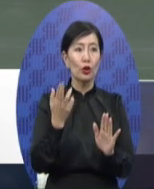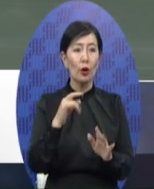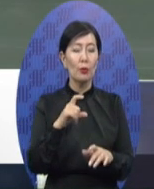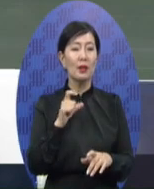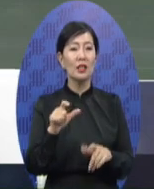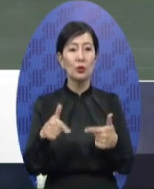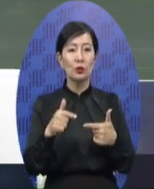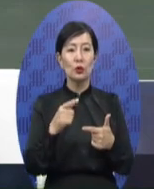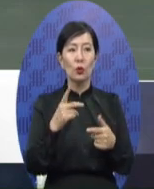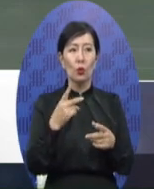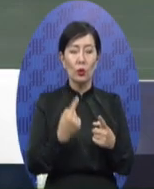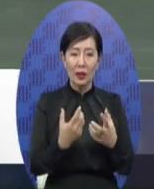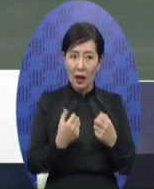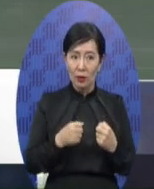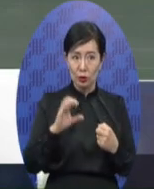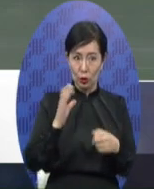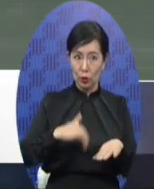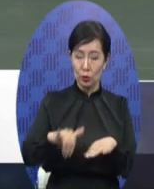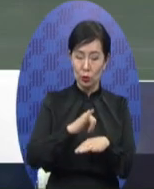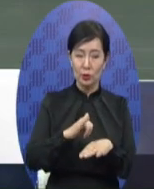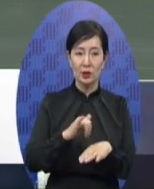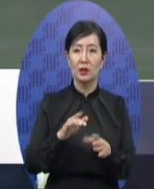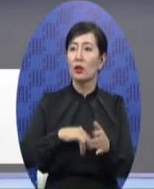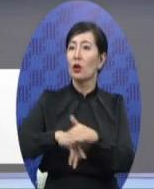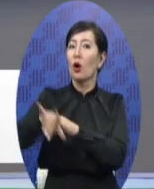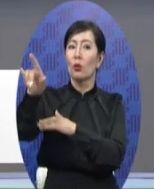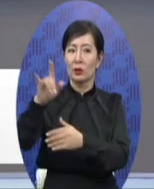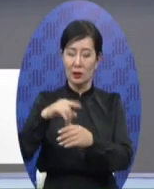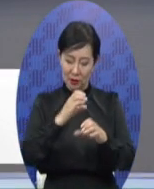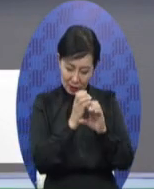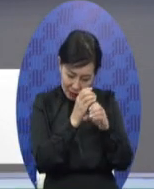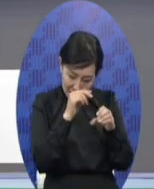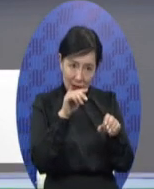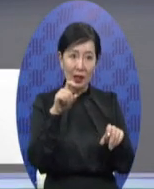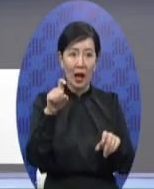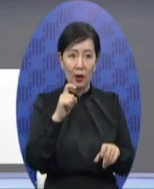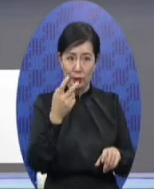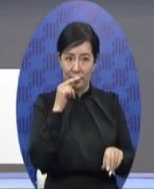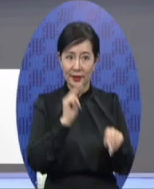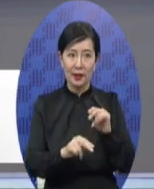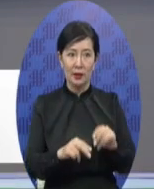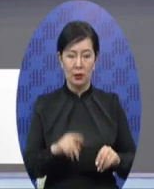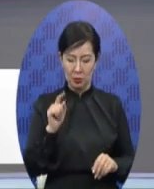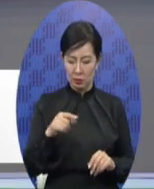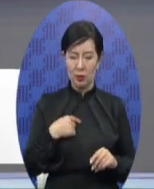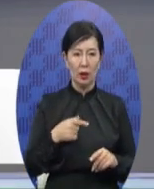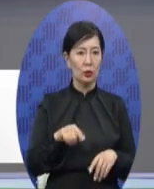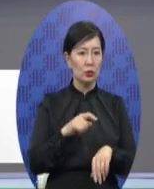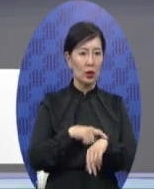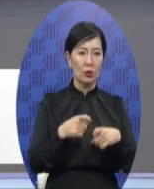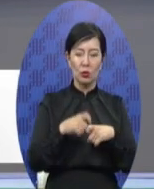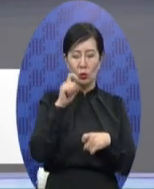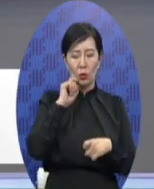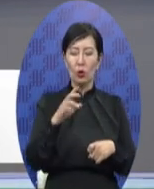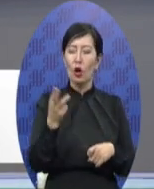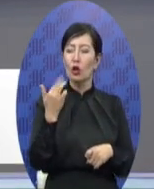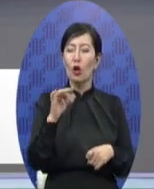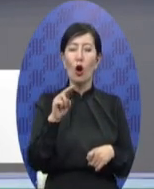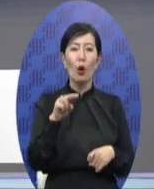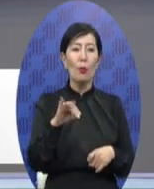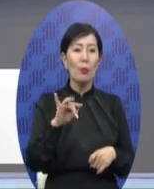үндэсний төв хүлээн авч бүгд найрамдах Солонгос улсад илгээгээд байгаа юм байна. Харин нөгөө бүх журамд заасан хугацаанд шилжүүлэх хүсэлт гаргаагүй байна. Допингийн шинжилгээний